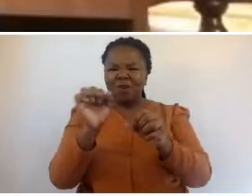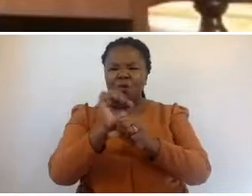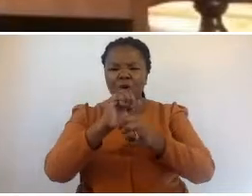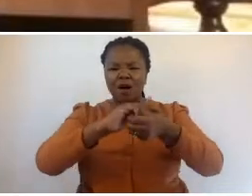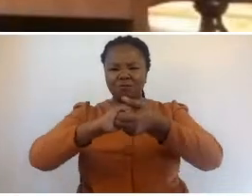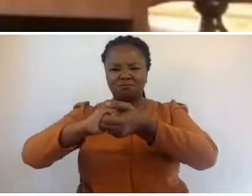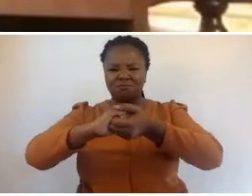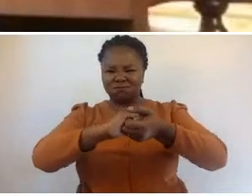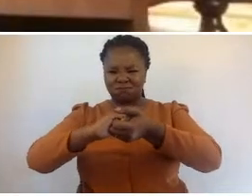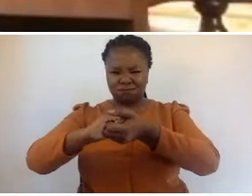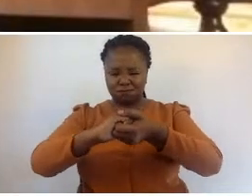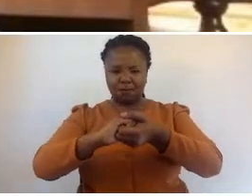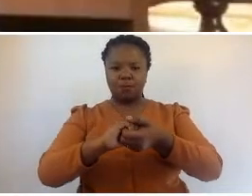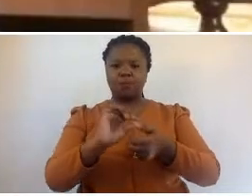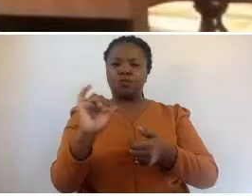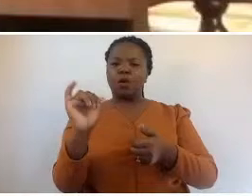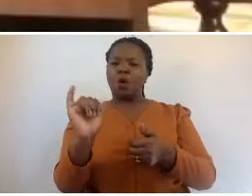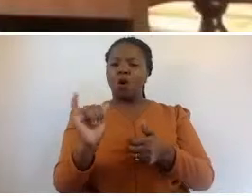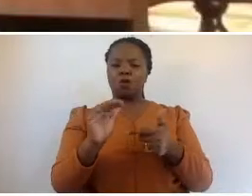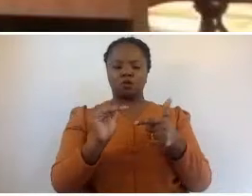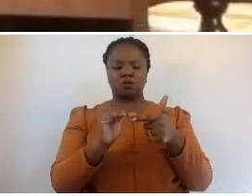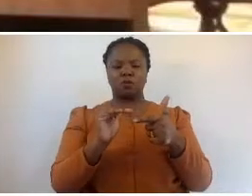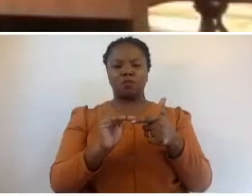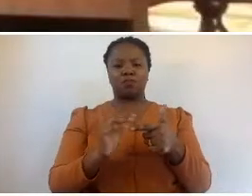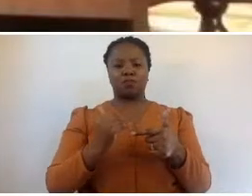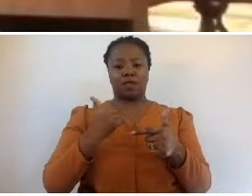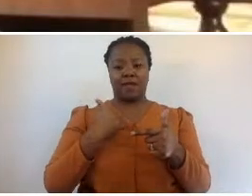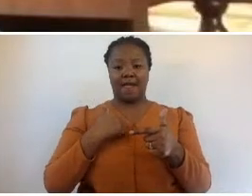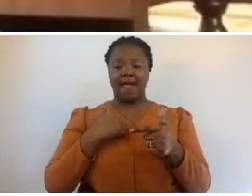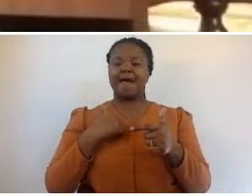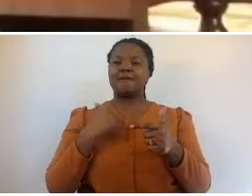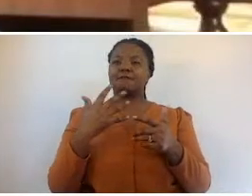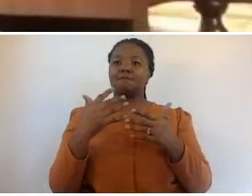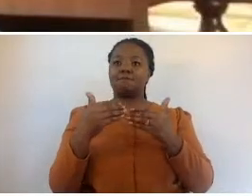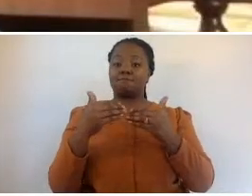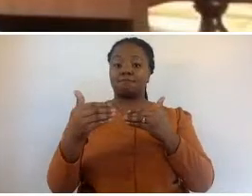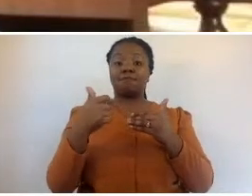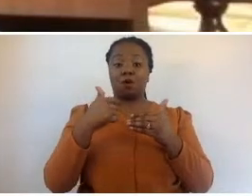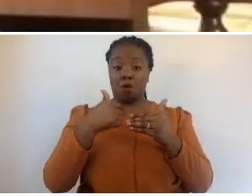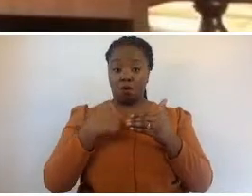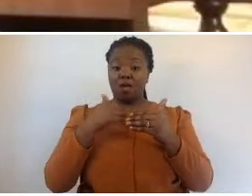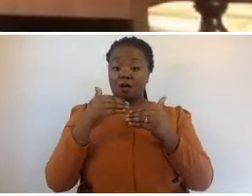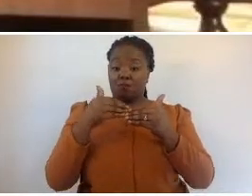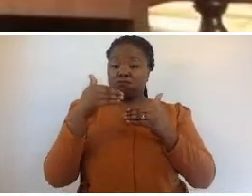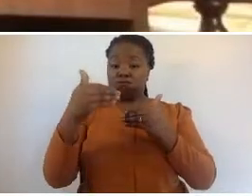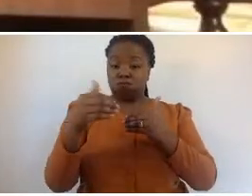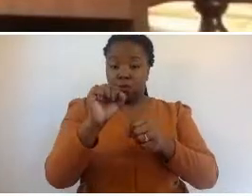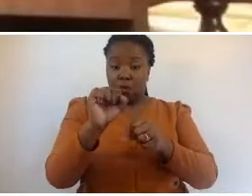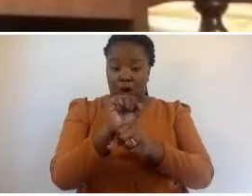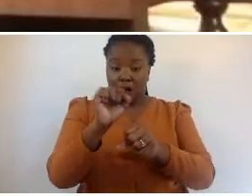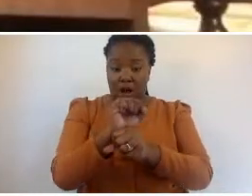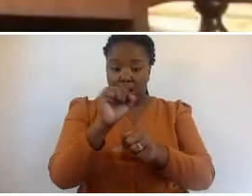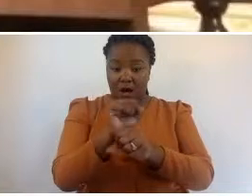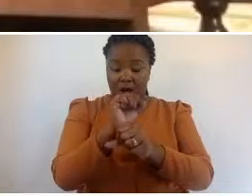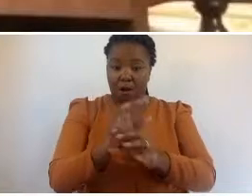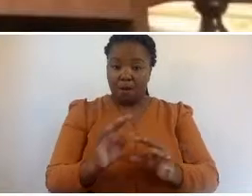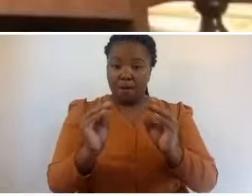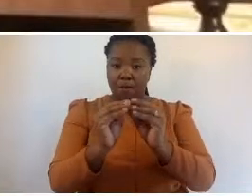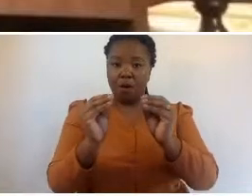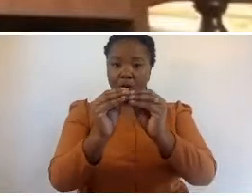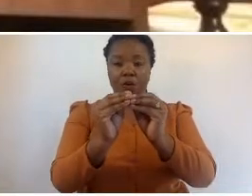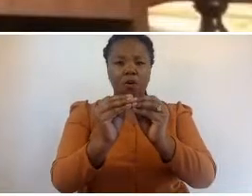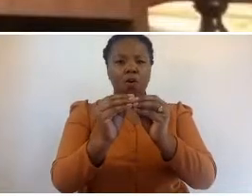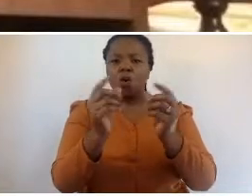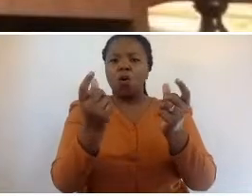sensibilisation. Puis nous allons encore plus loin pour sensibiliser et former les